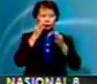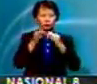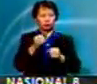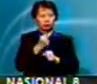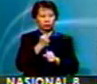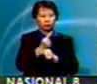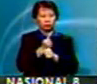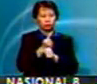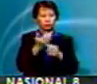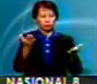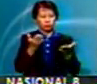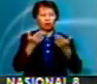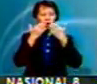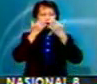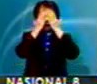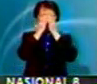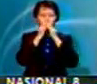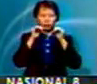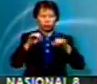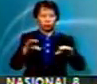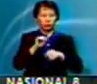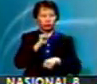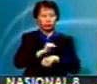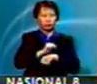kak. Bersyukurlah, alhamdulillah lah, kata boleh ada buat kerja.